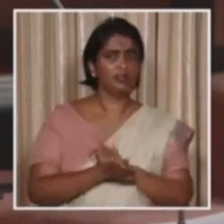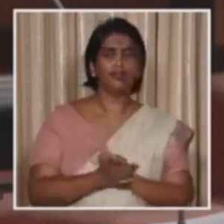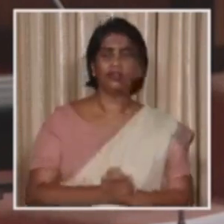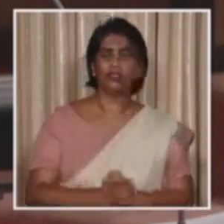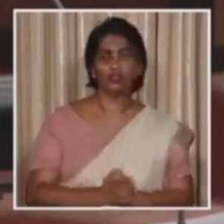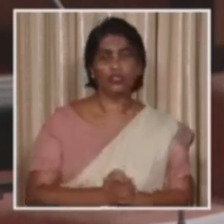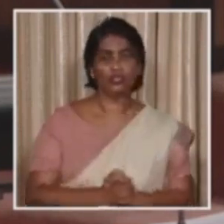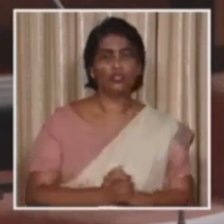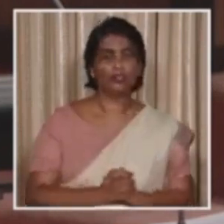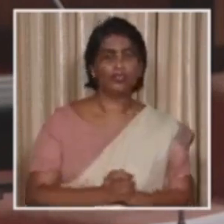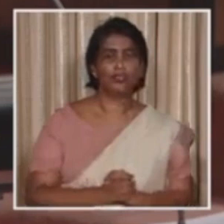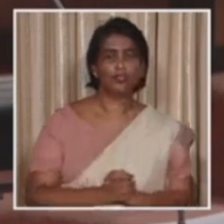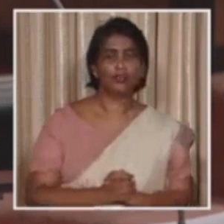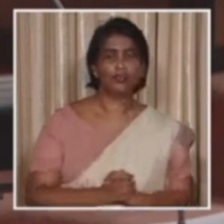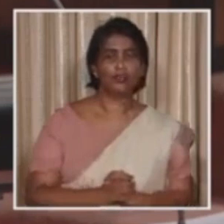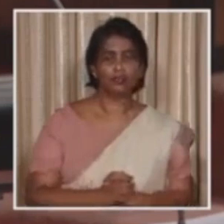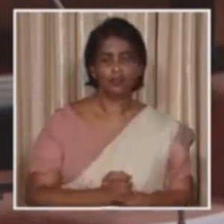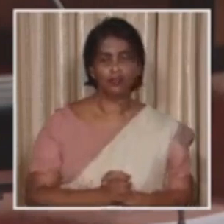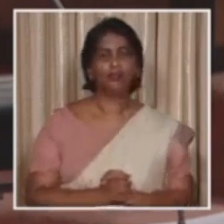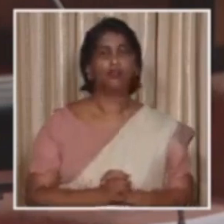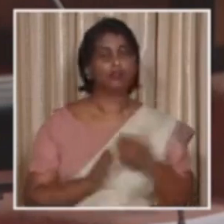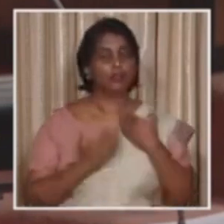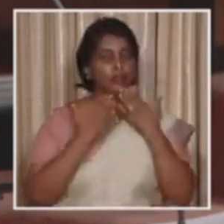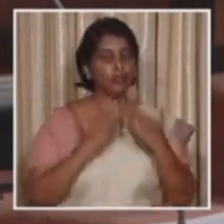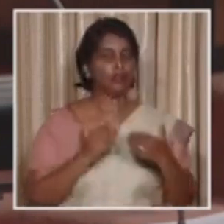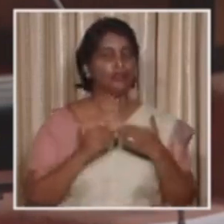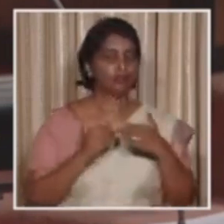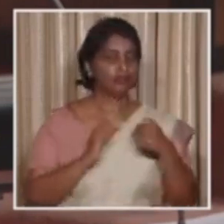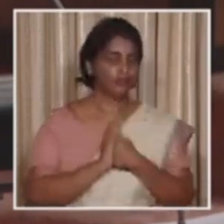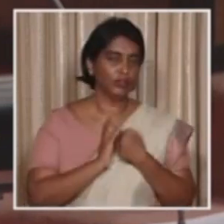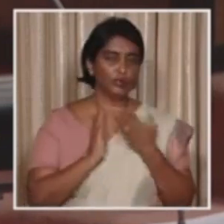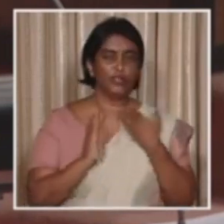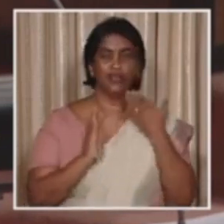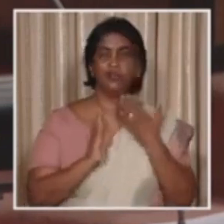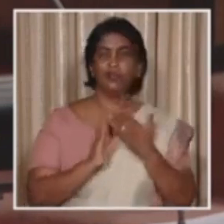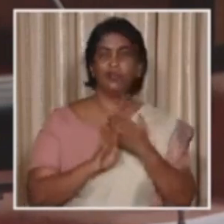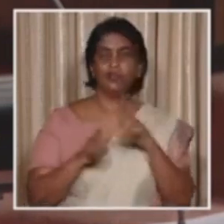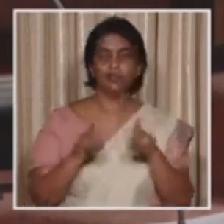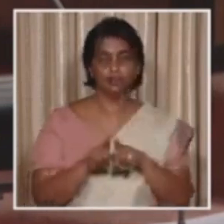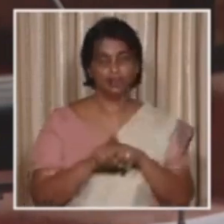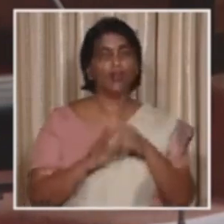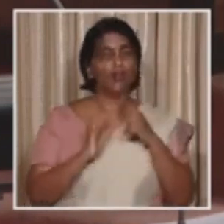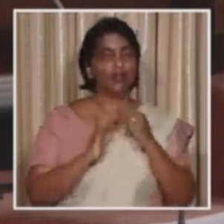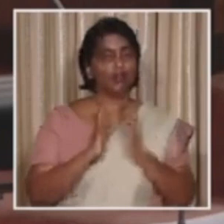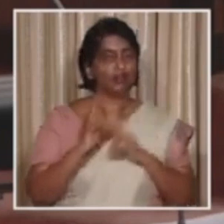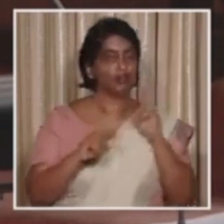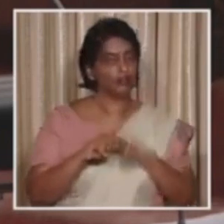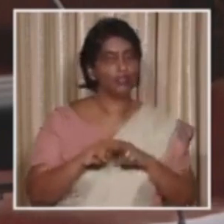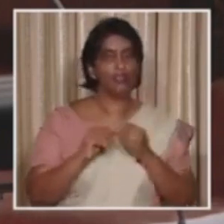எங்களுக்கு தாரீங்க. நன்றி. சர்வதேச நாணய நிதி